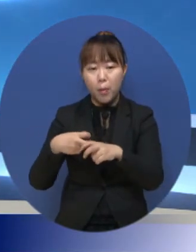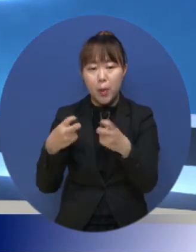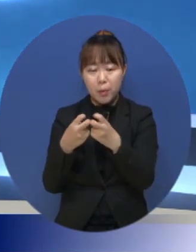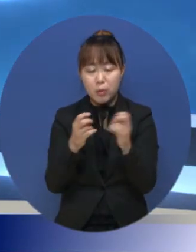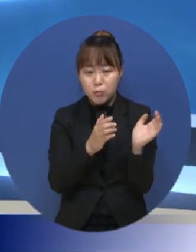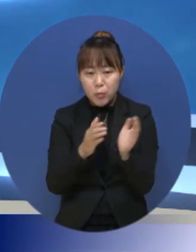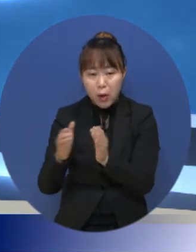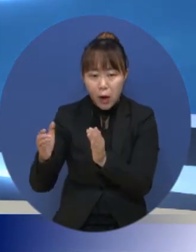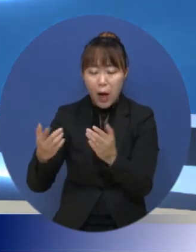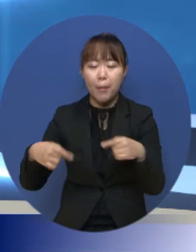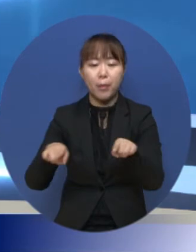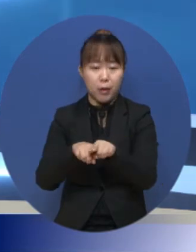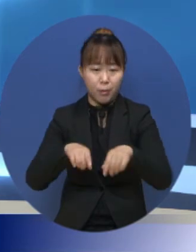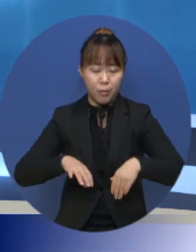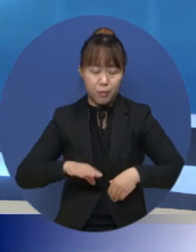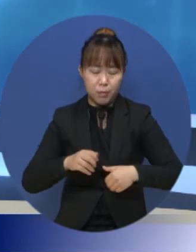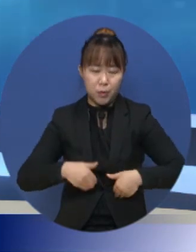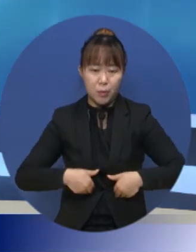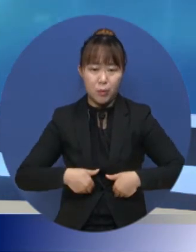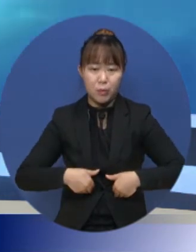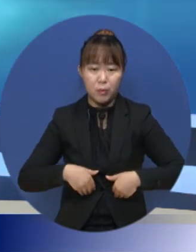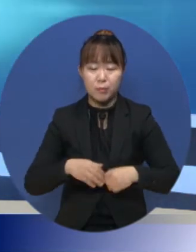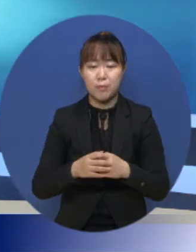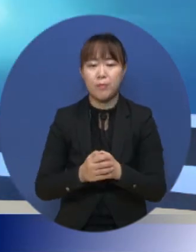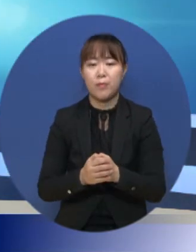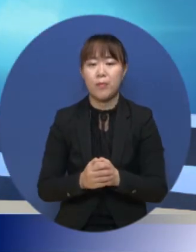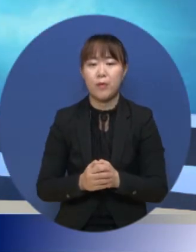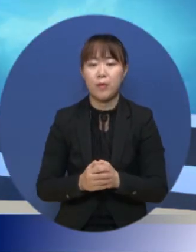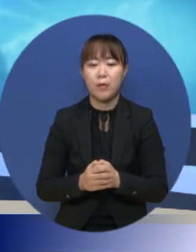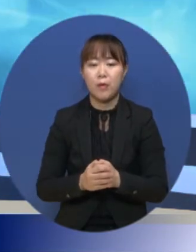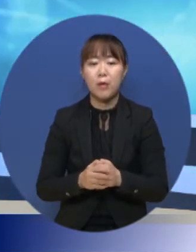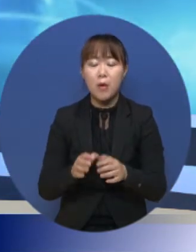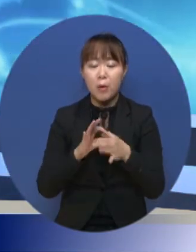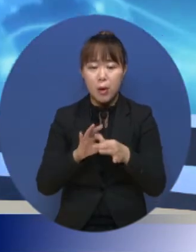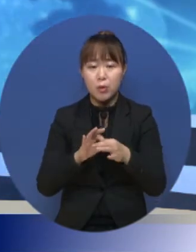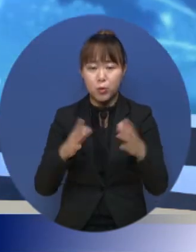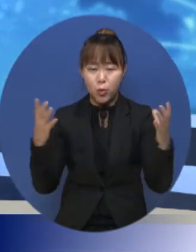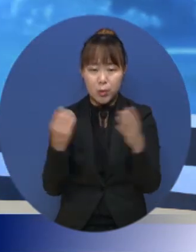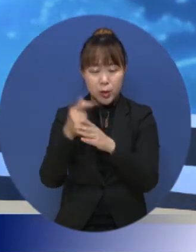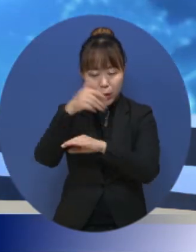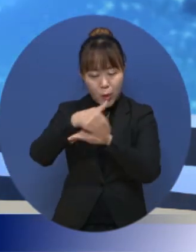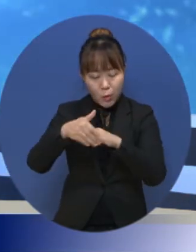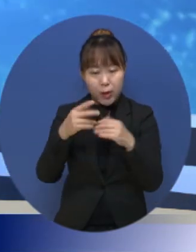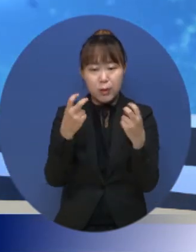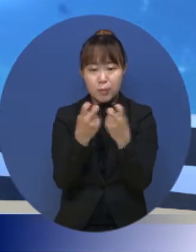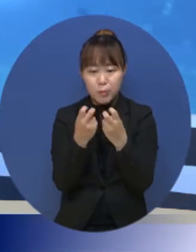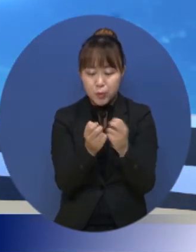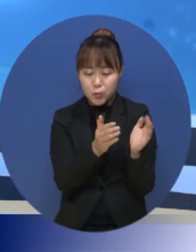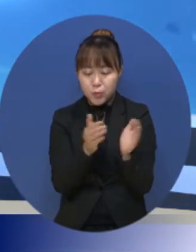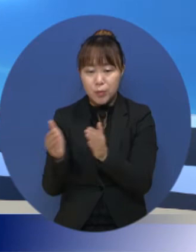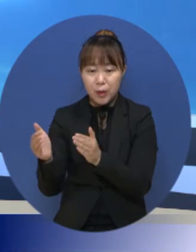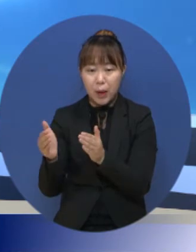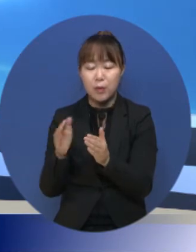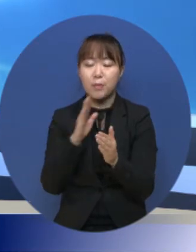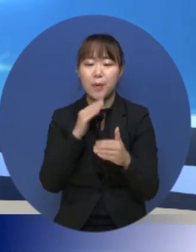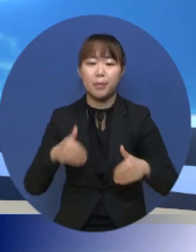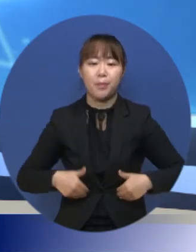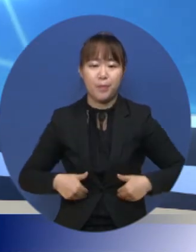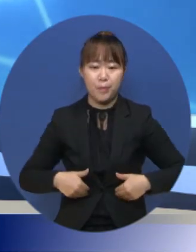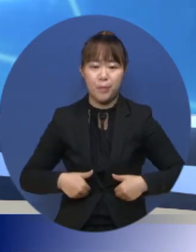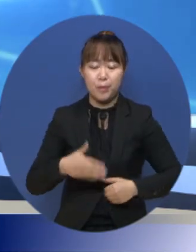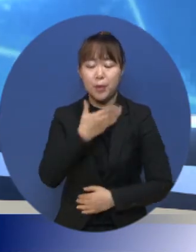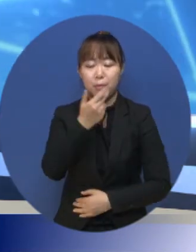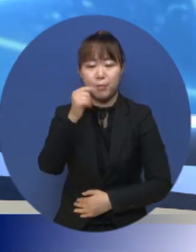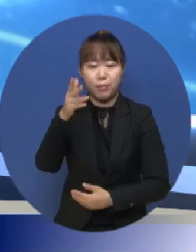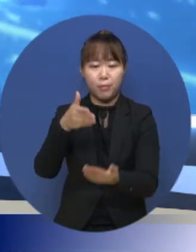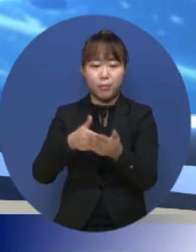동반돼야 진정한 이동권이 보장될 수 있습니다. 이에 따른 종합적인 계획과 대책이 마련돼야겠습니다. 이상